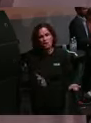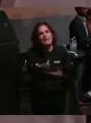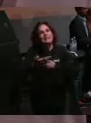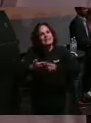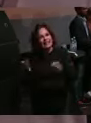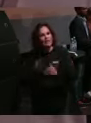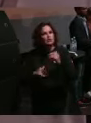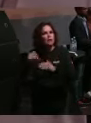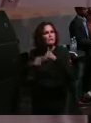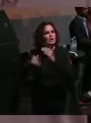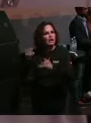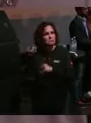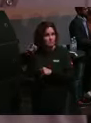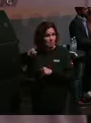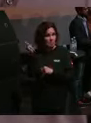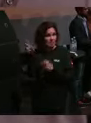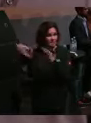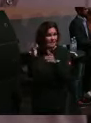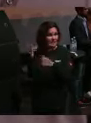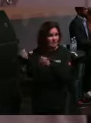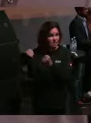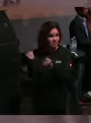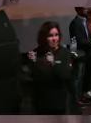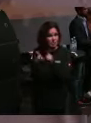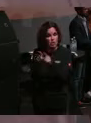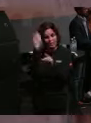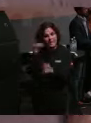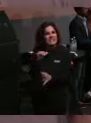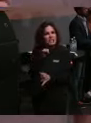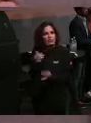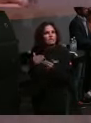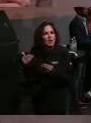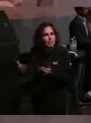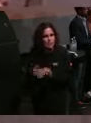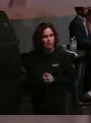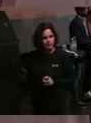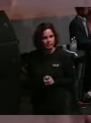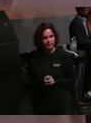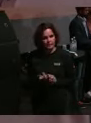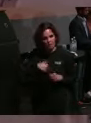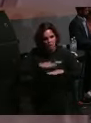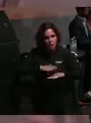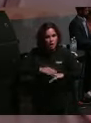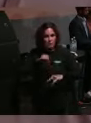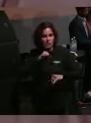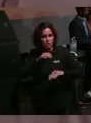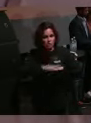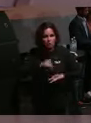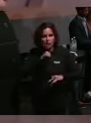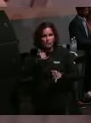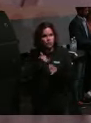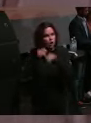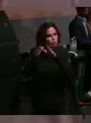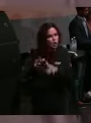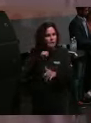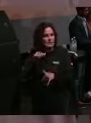aner hva skatten på vindkraft skal være fremover. Ikke sant? Regjeringen har sagt at når vi skal ha grunnrenteskatt på vindkraft, hvor høy skal den være, hvordan skal den være utformet?